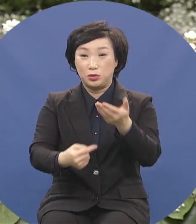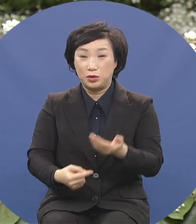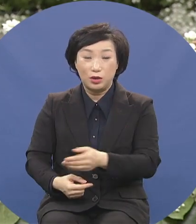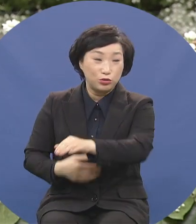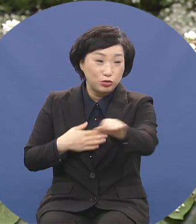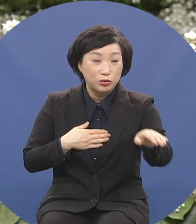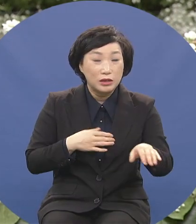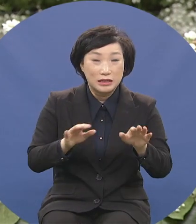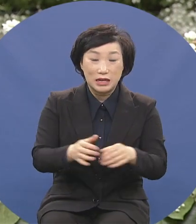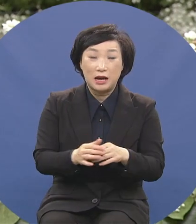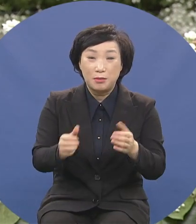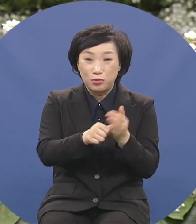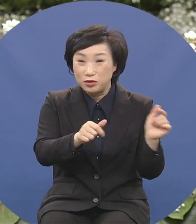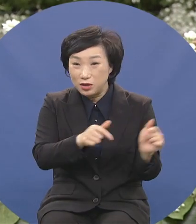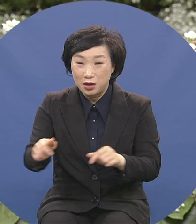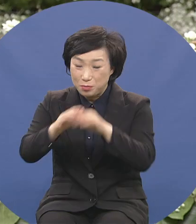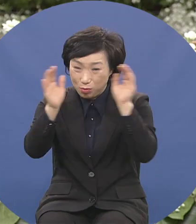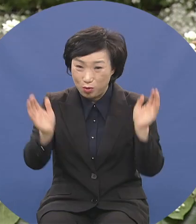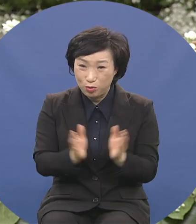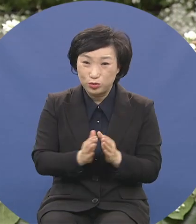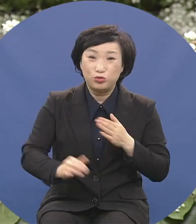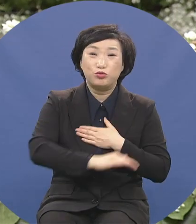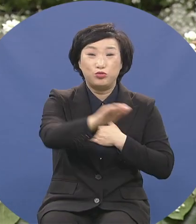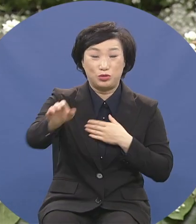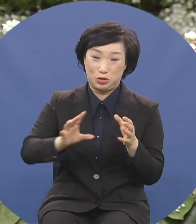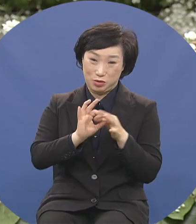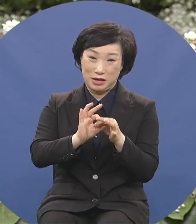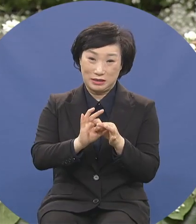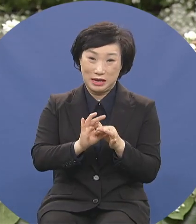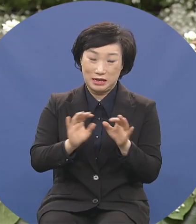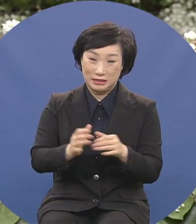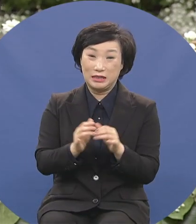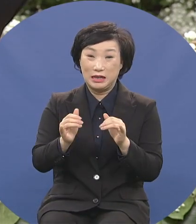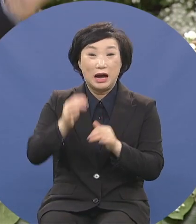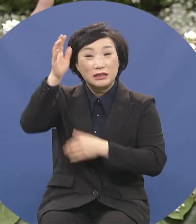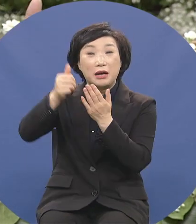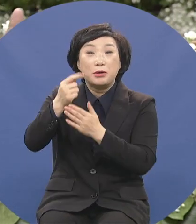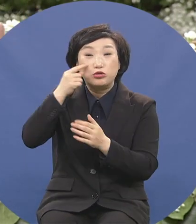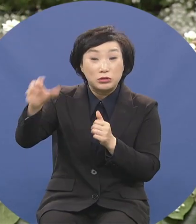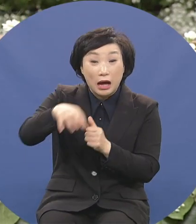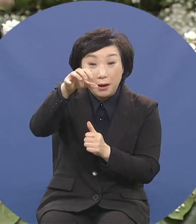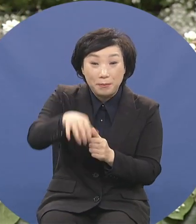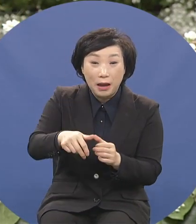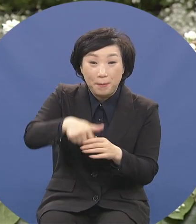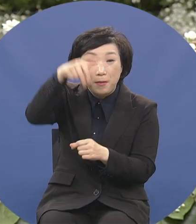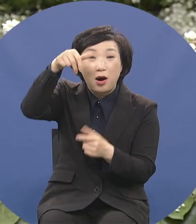오직 만물이 우리를 상관하시는 자의 눈앞에서